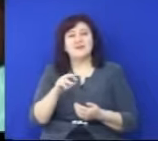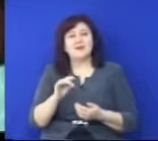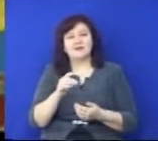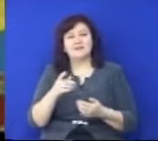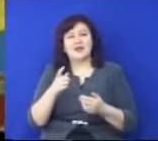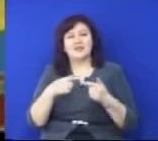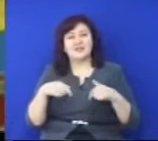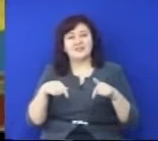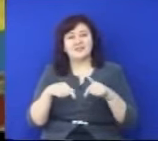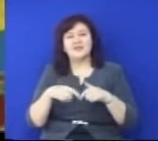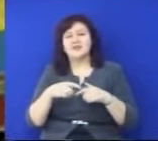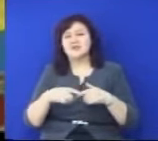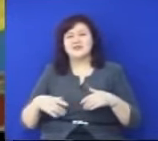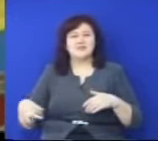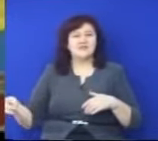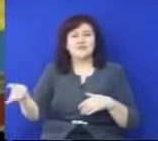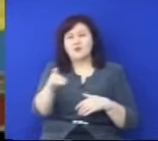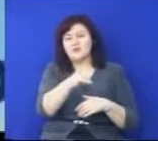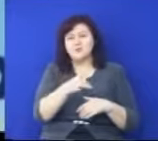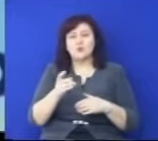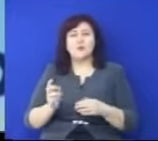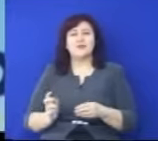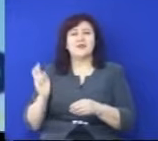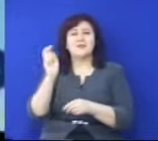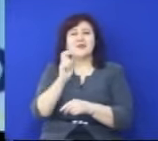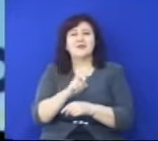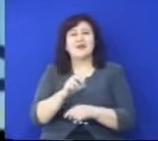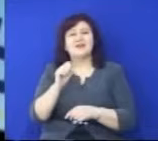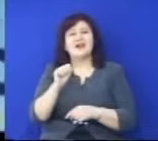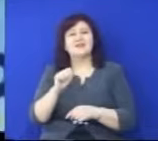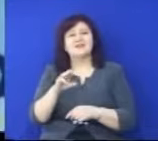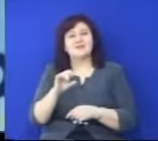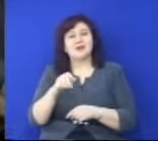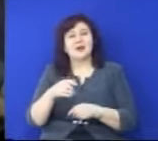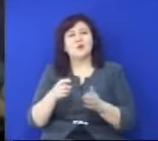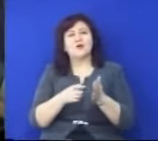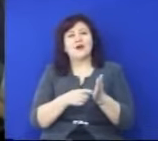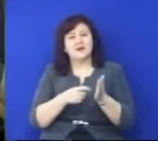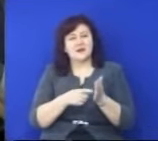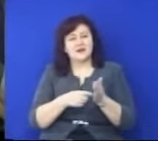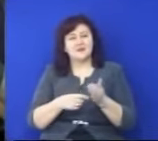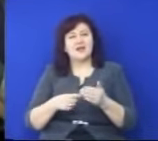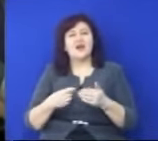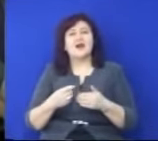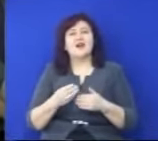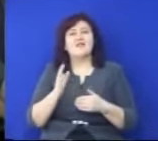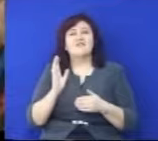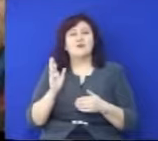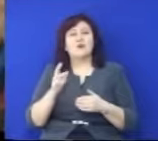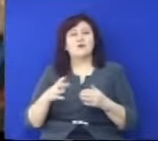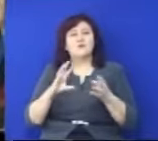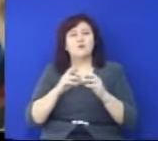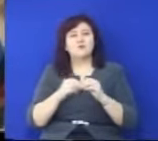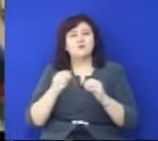Оған еліміздің әр өңірінен 9 команда келді. Астана, Атырау, Алматы облысы, Қарағанды мен шығыс қазақстан облысының қалаларына жалпы саны